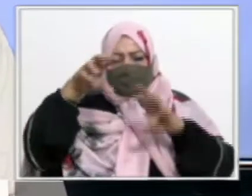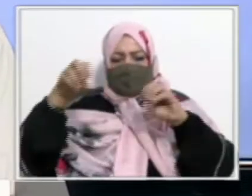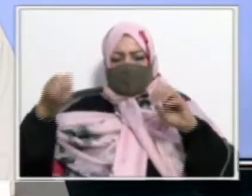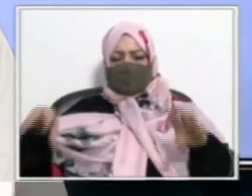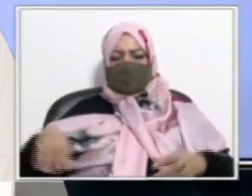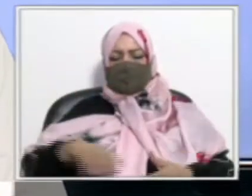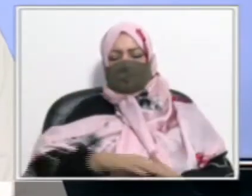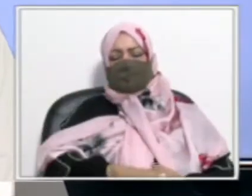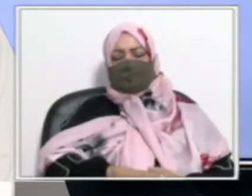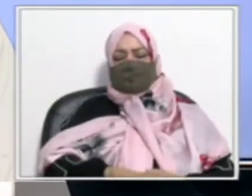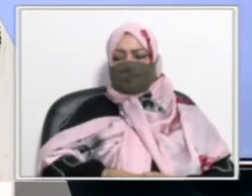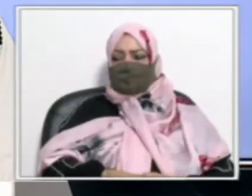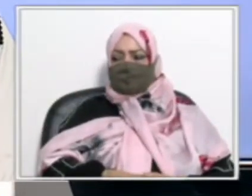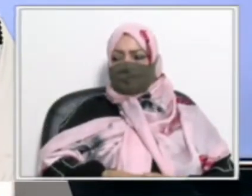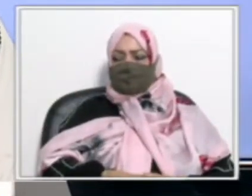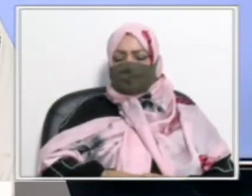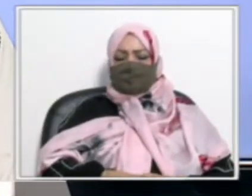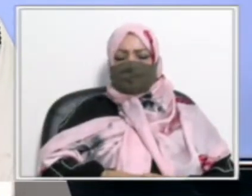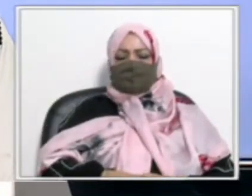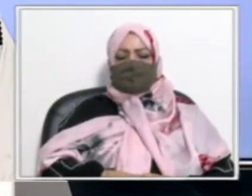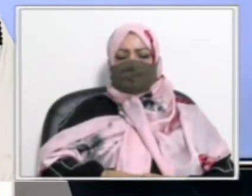الأخ عاشور يسأل